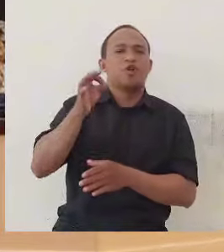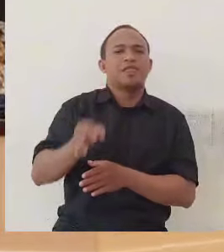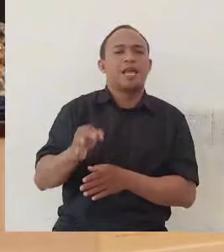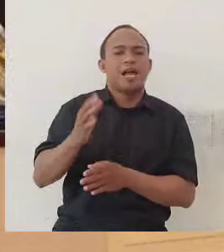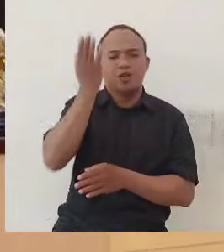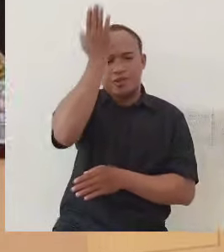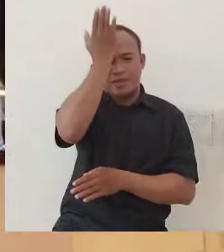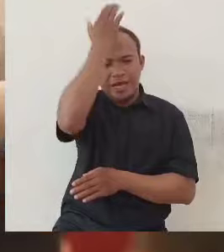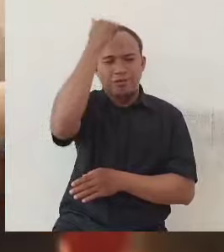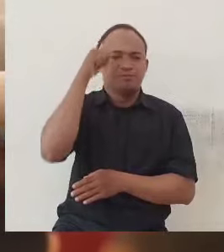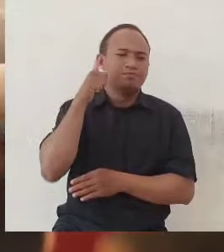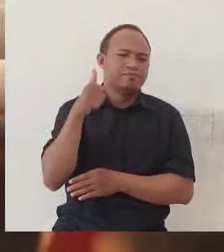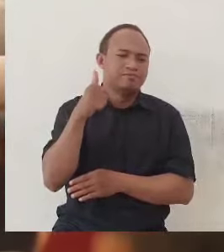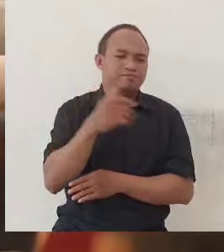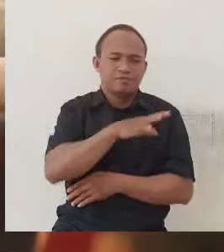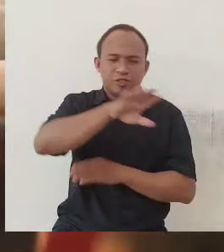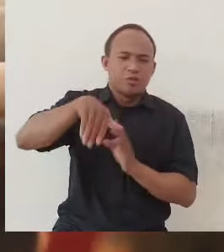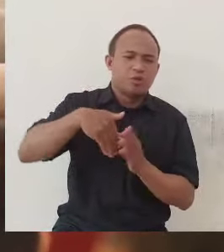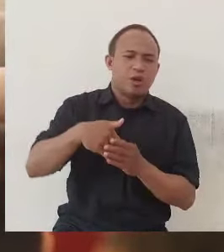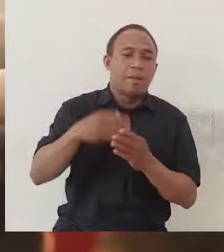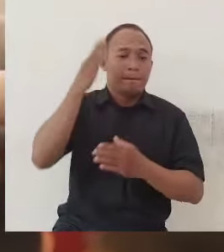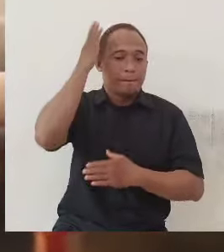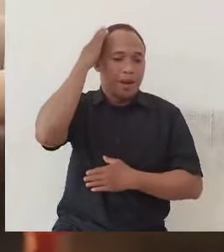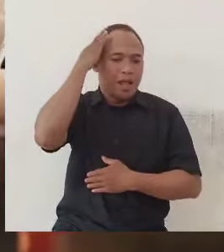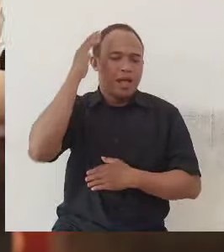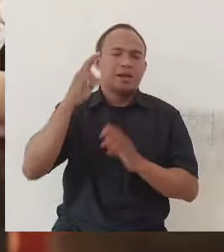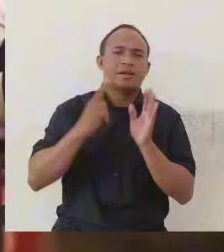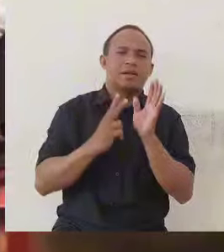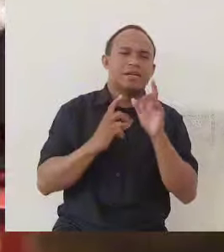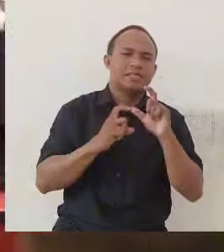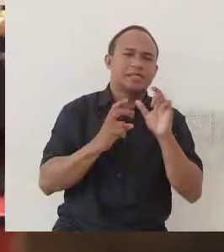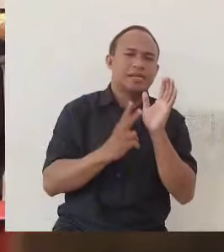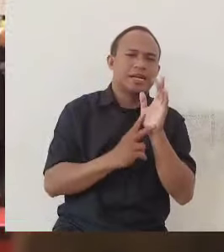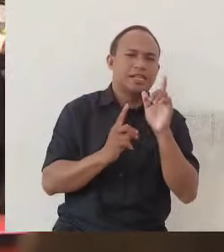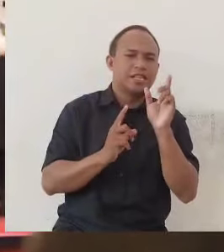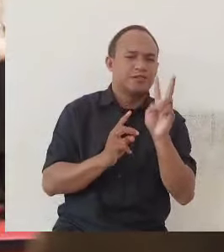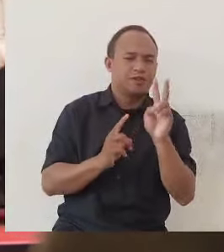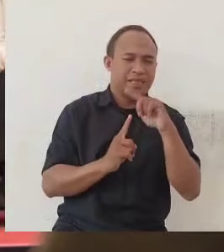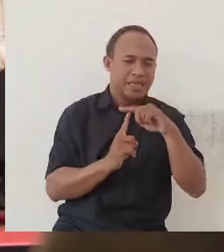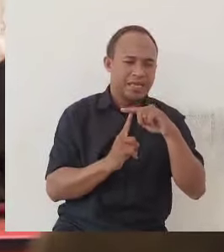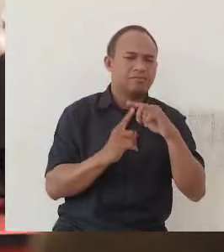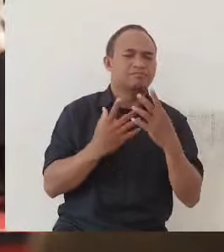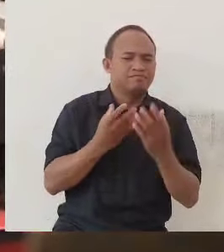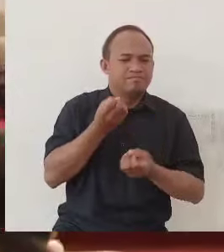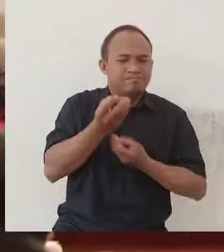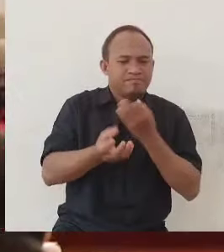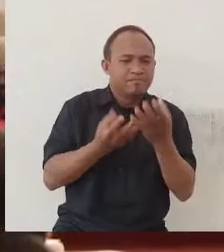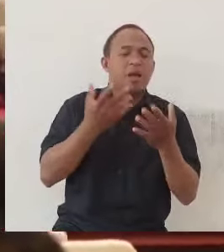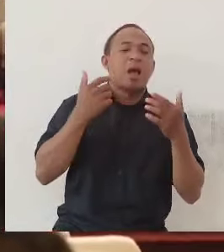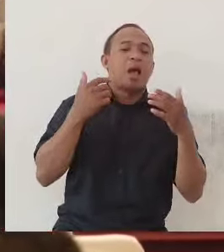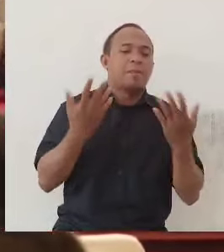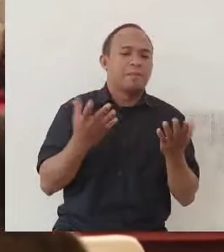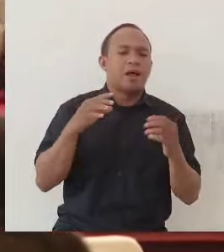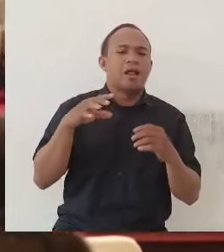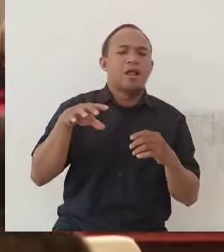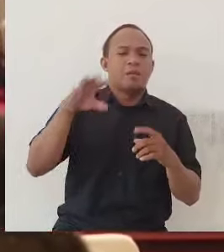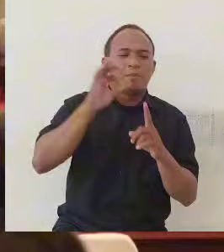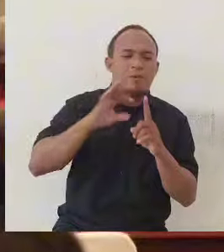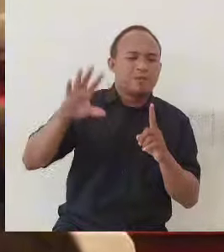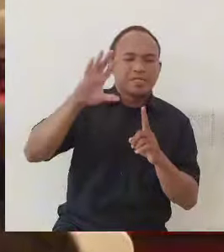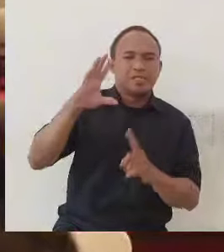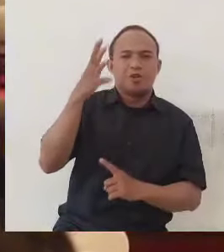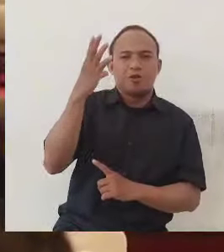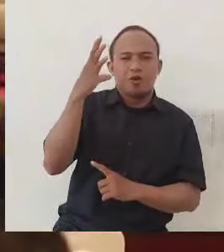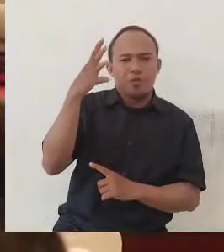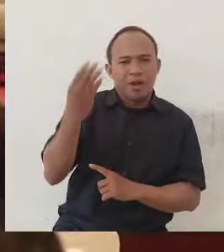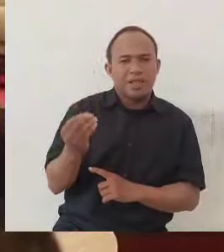Gorontalo, Konsultan Bendungan Bulango Ulu, Kepala SNVT Pembangunan Bendungan BWS Sulawesi II, BPBD Provinsi